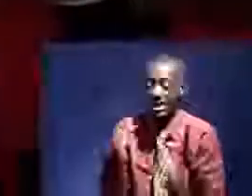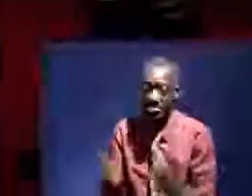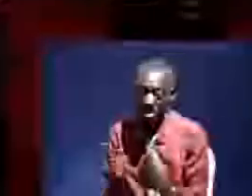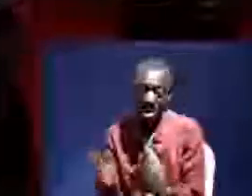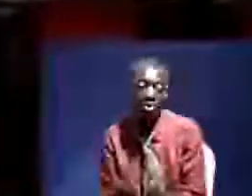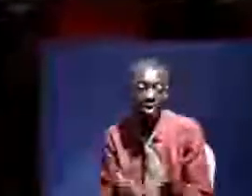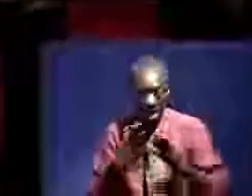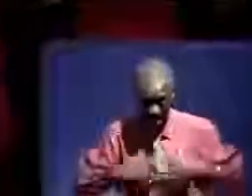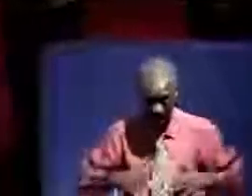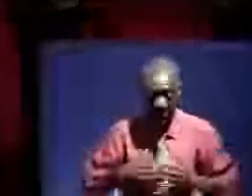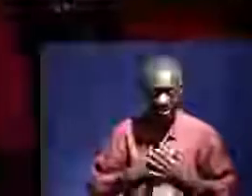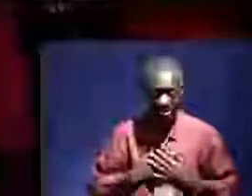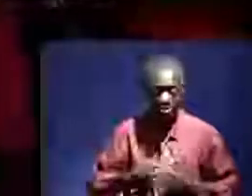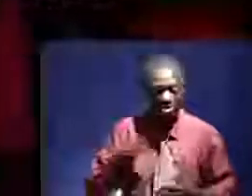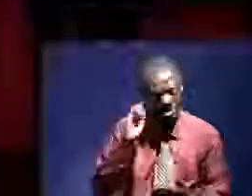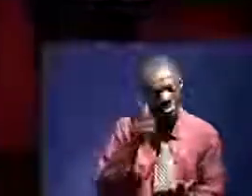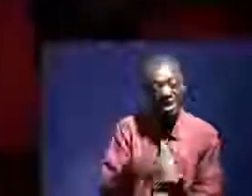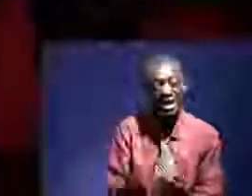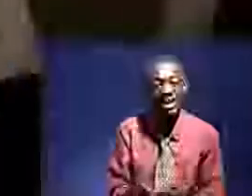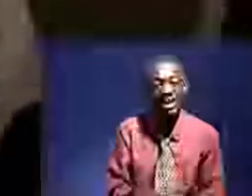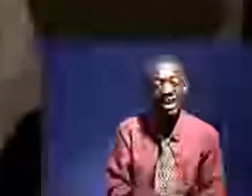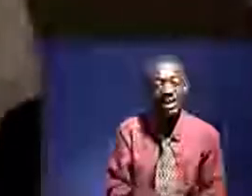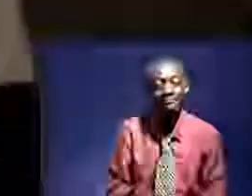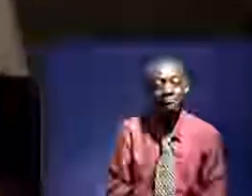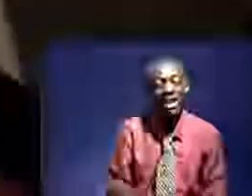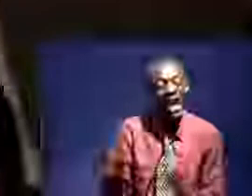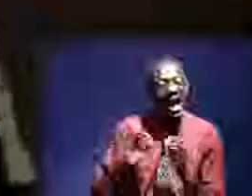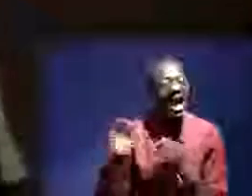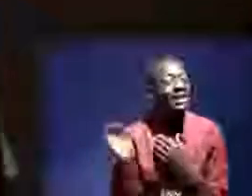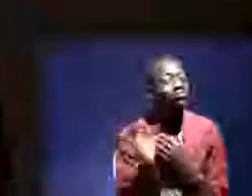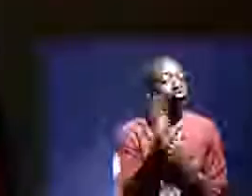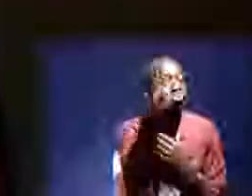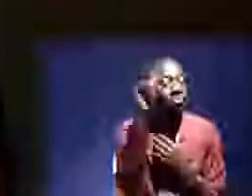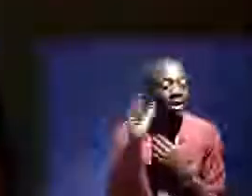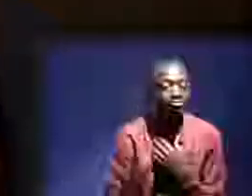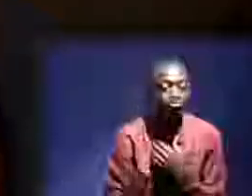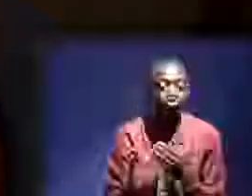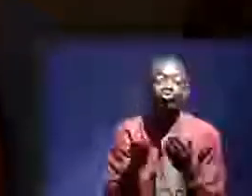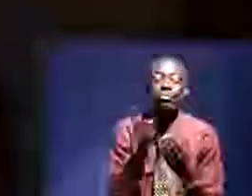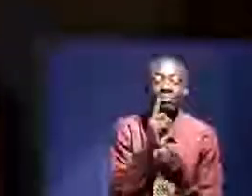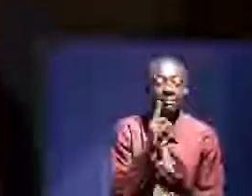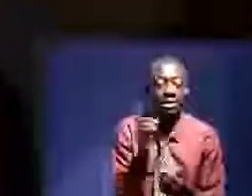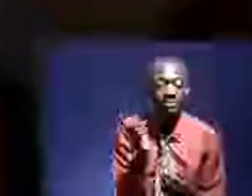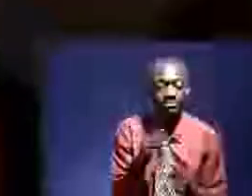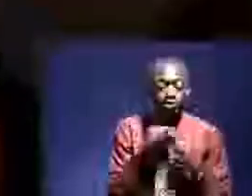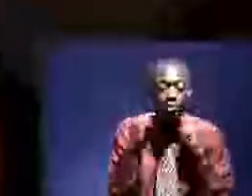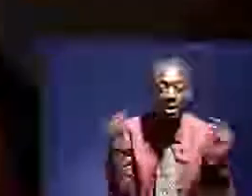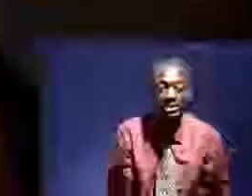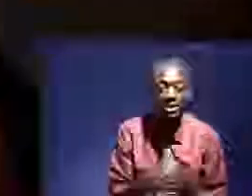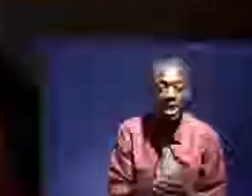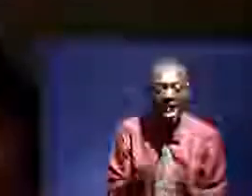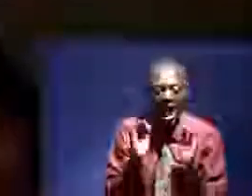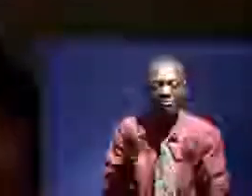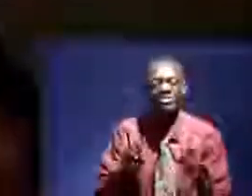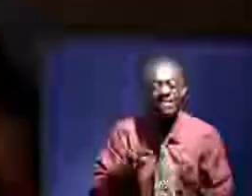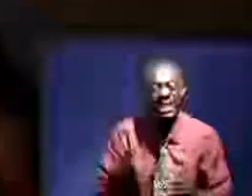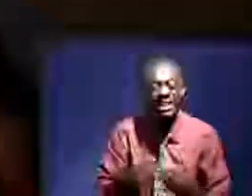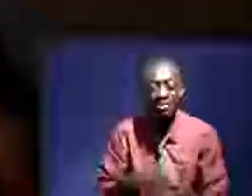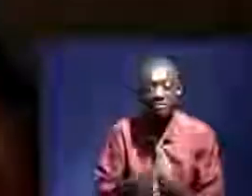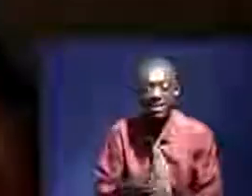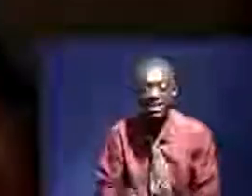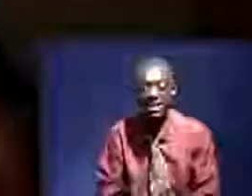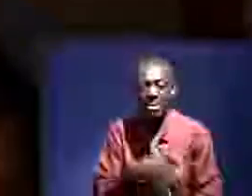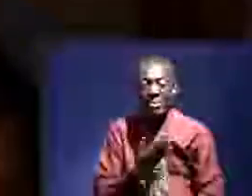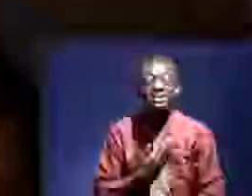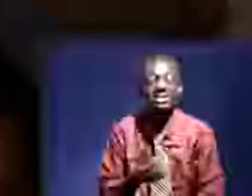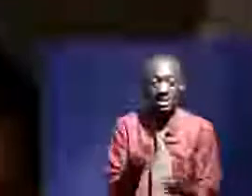afya zetu, na ndiyo maana amemtuma Mama Mark Finley ili aweze kutujulisha nini ambacho tunaweza tukakifanya. Nimependa somo la leo